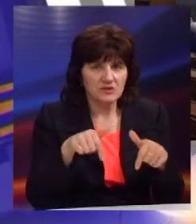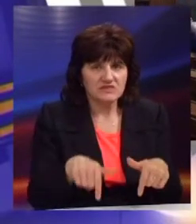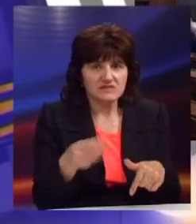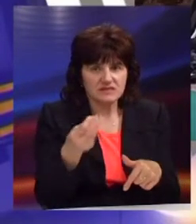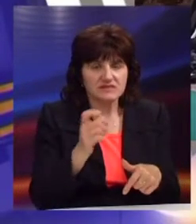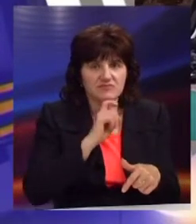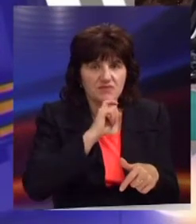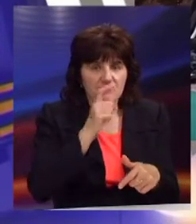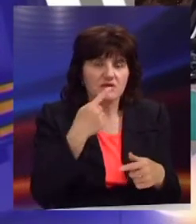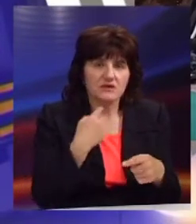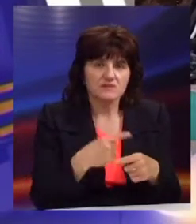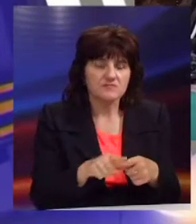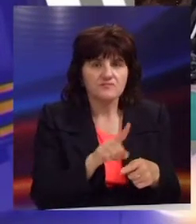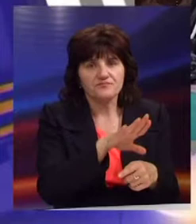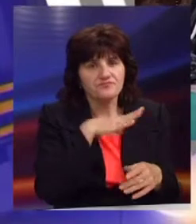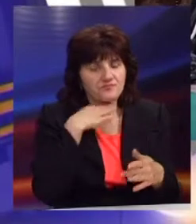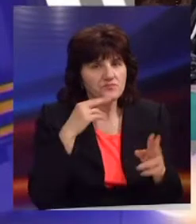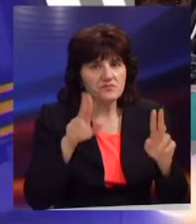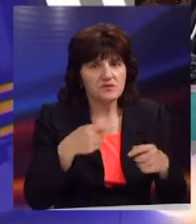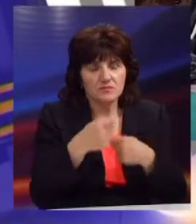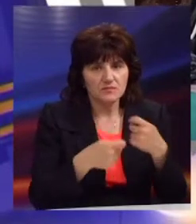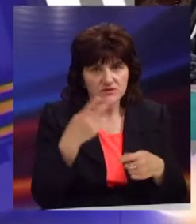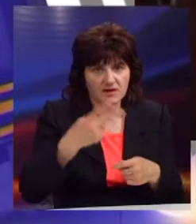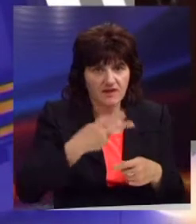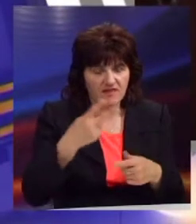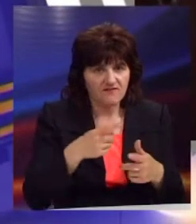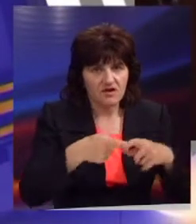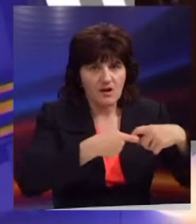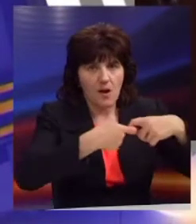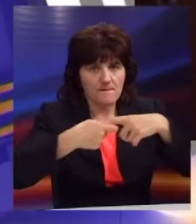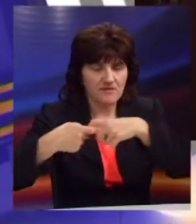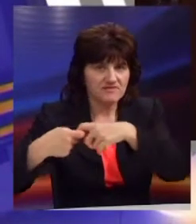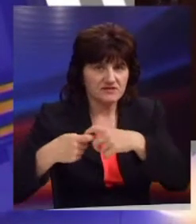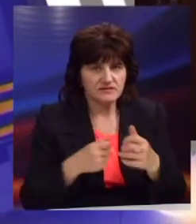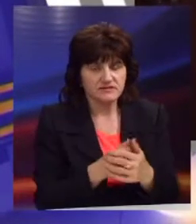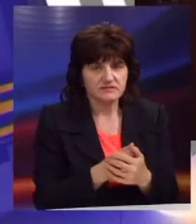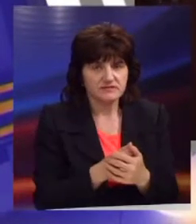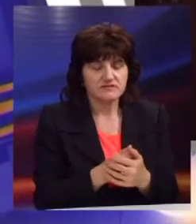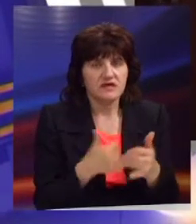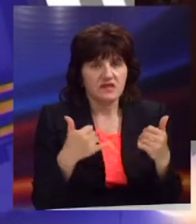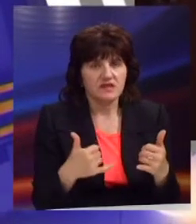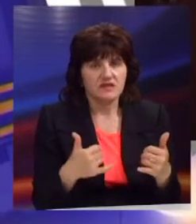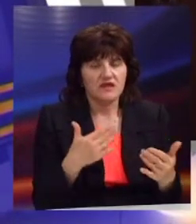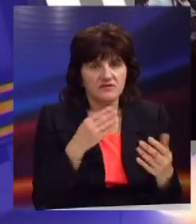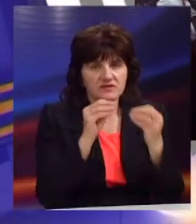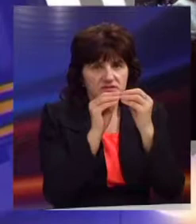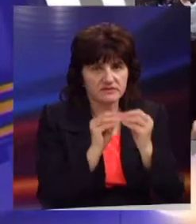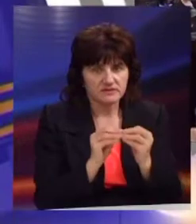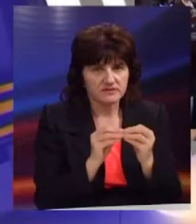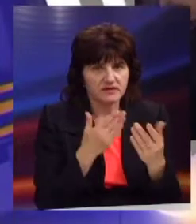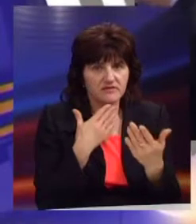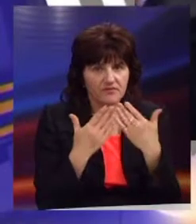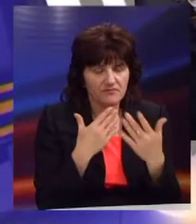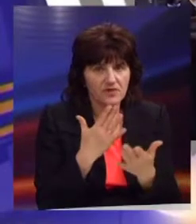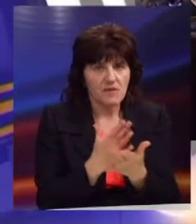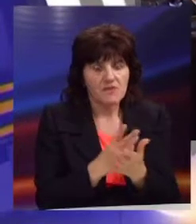prekograničnih projekata realizovanih u ove dve zemlje na temu povezivanja privrednika. Na današnjem skupu u gradskoj kući razmotreni su